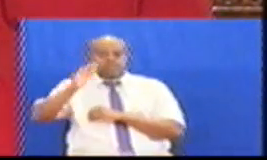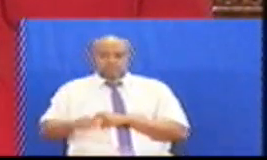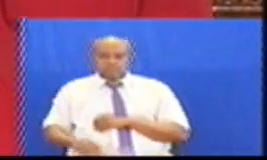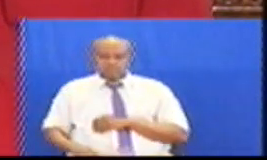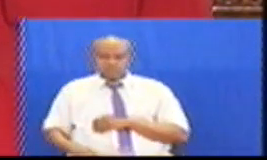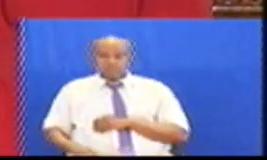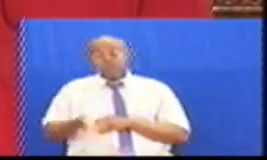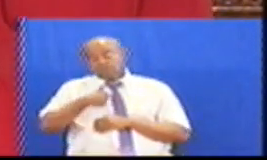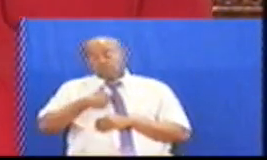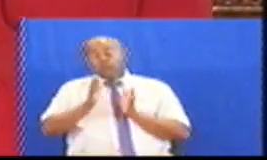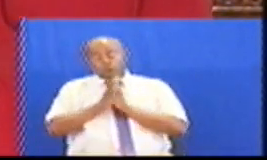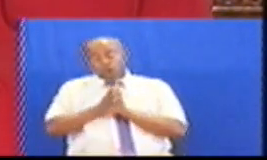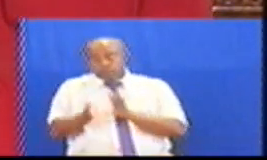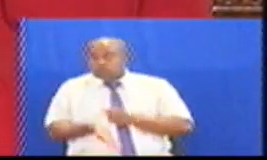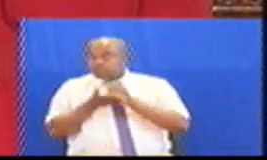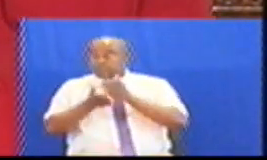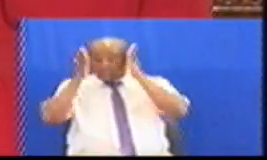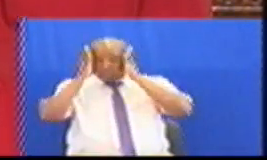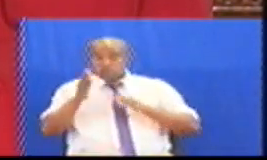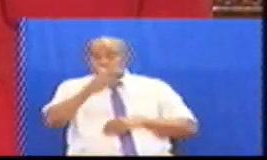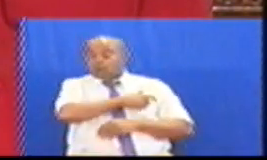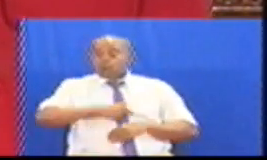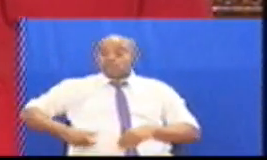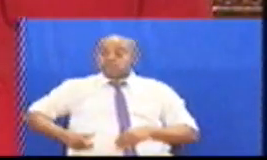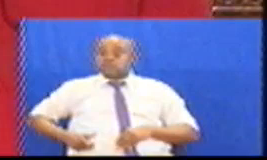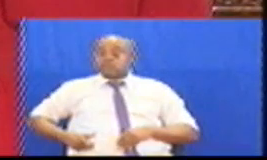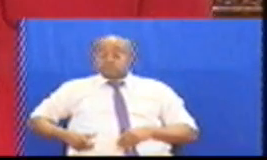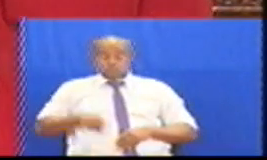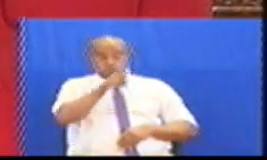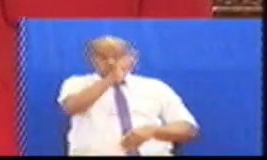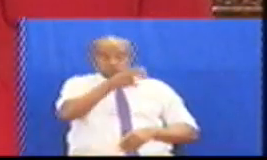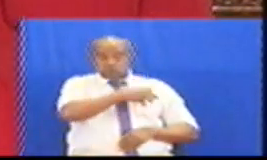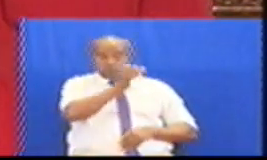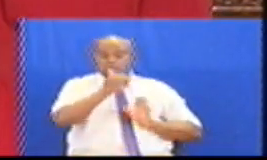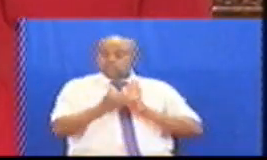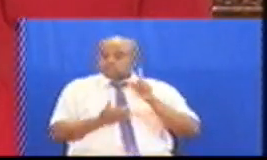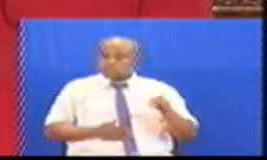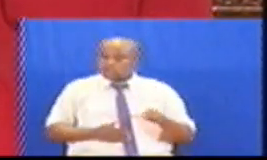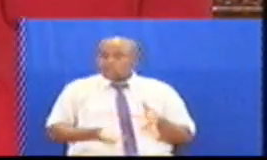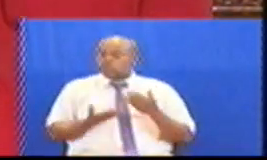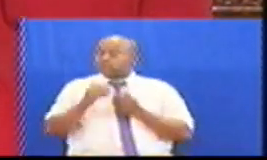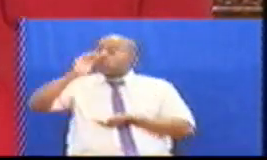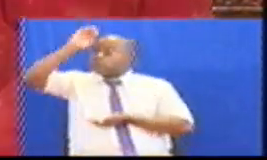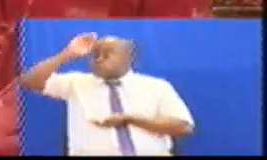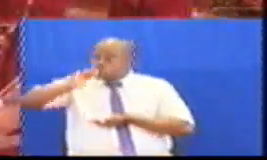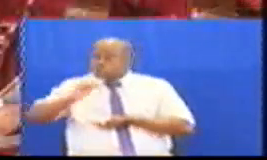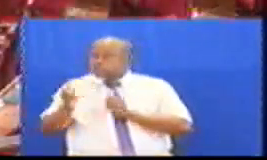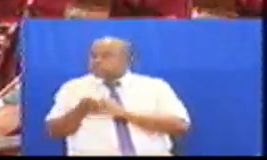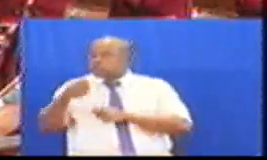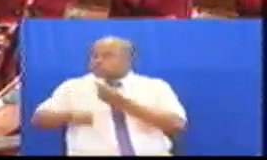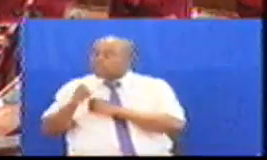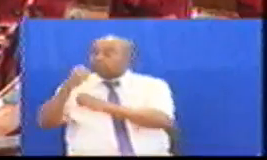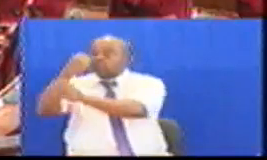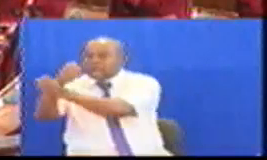naomba tumsaidie Mheshimiwa Rais na sisi watu wa Wizara ya Sheria ili tuweze kupunguza tatizo kwenye